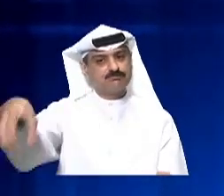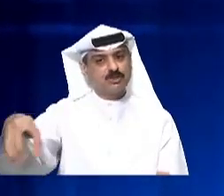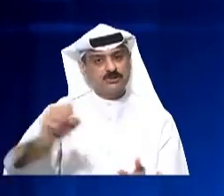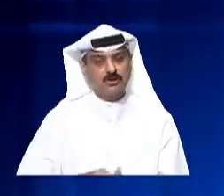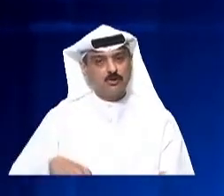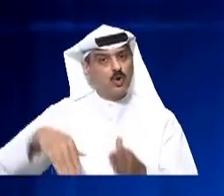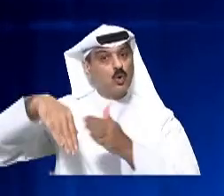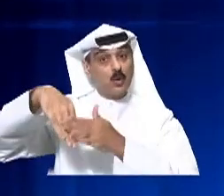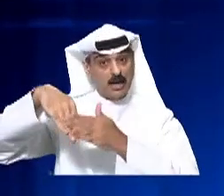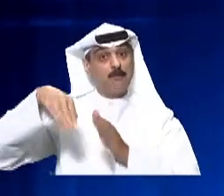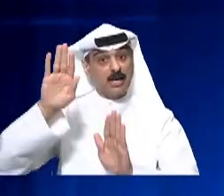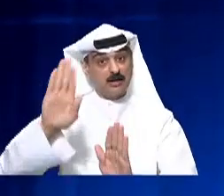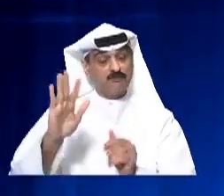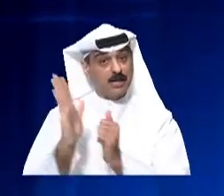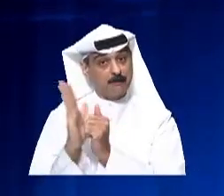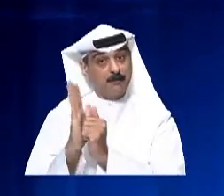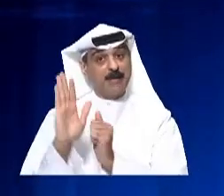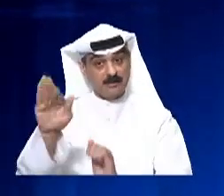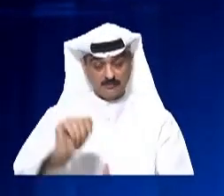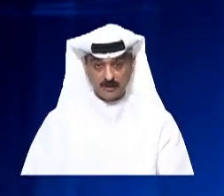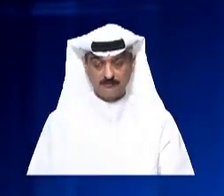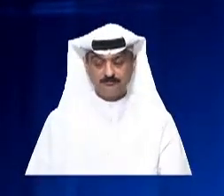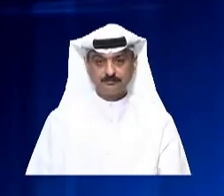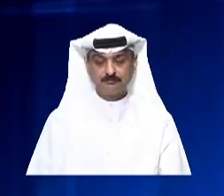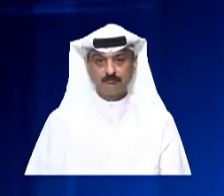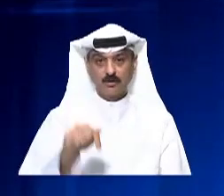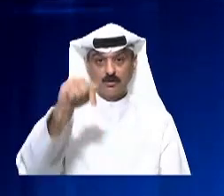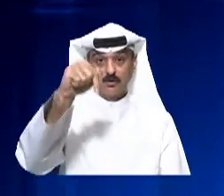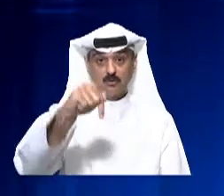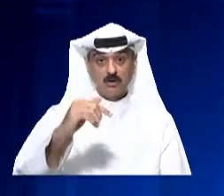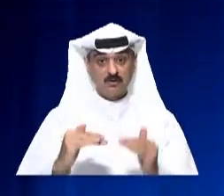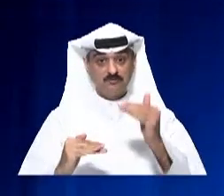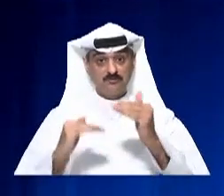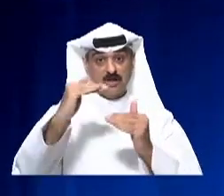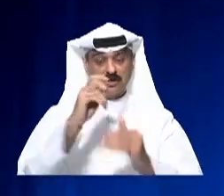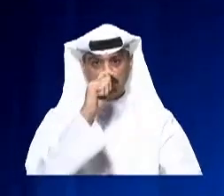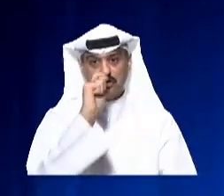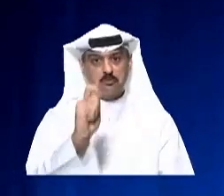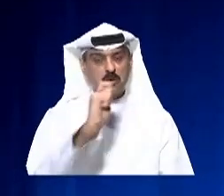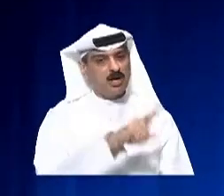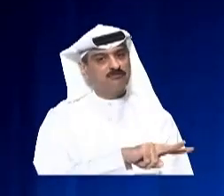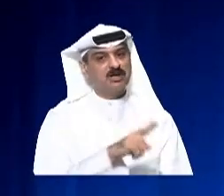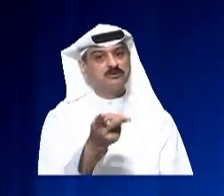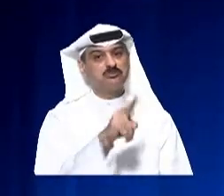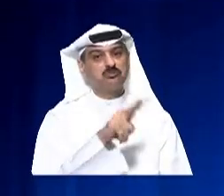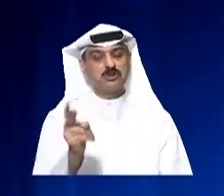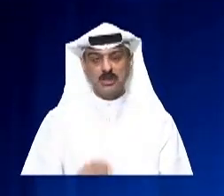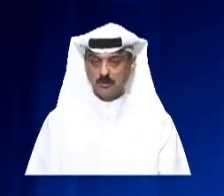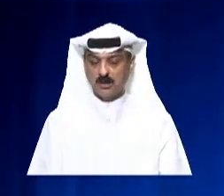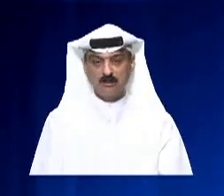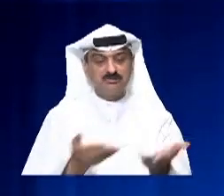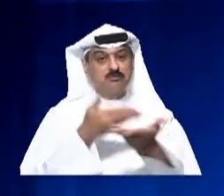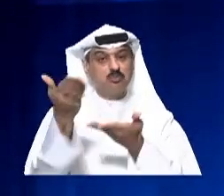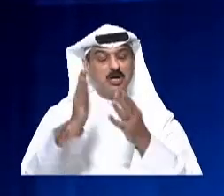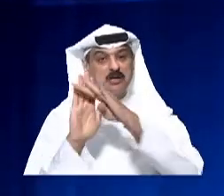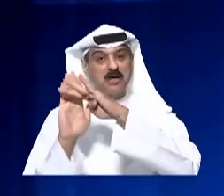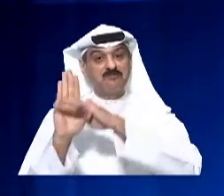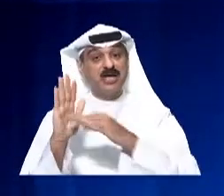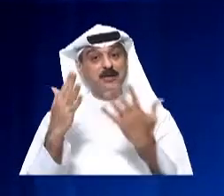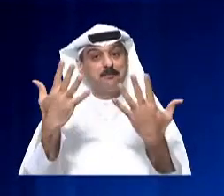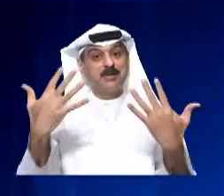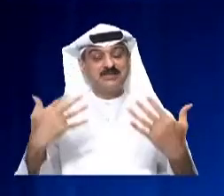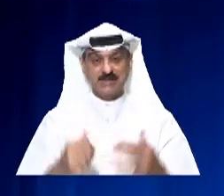العمالة المنزلية، علاوة على تصنيف مخالفات أخرى مع تحديد المحافظة على